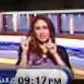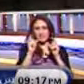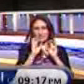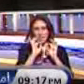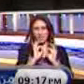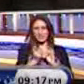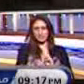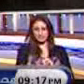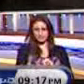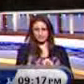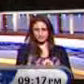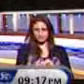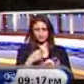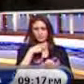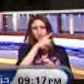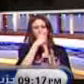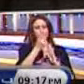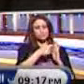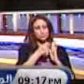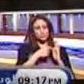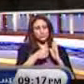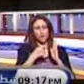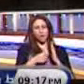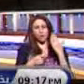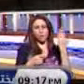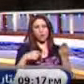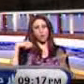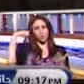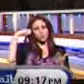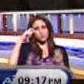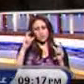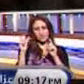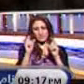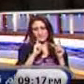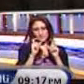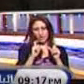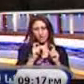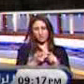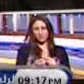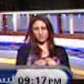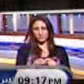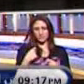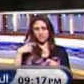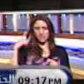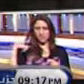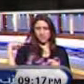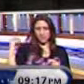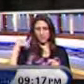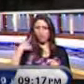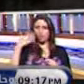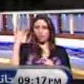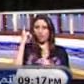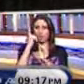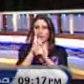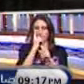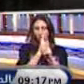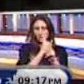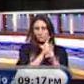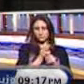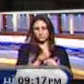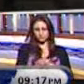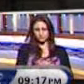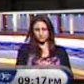فعلا ورحت لوزارة الدفاع وقابلت قبل كده اللواء ممدوح شاهين والفريق